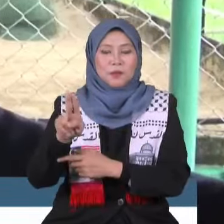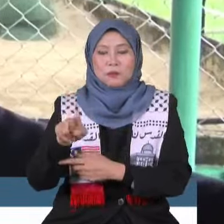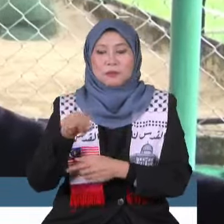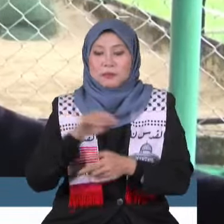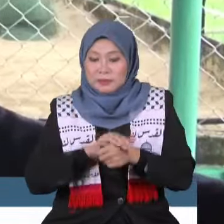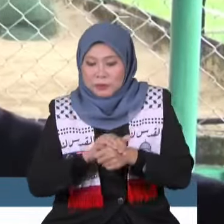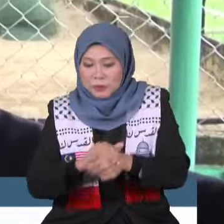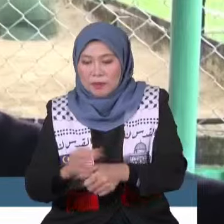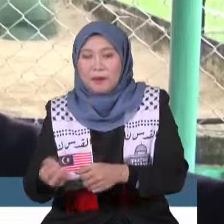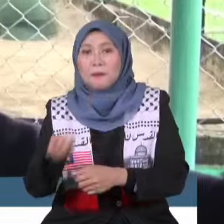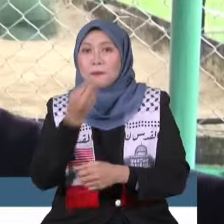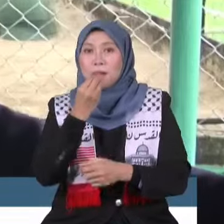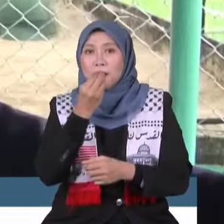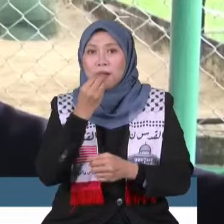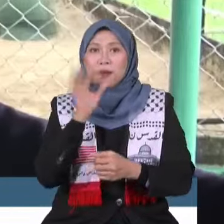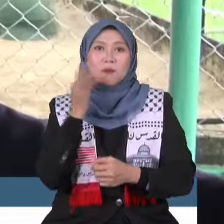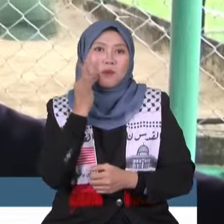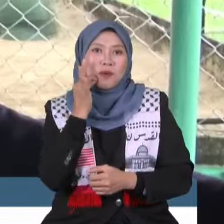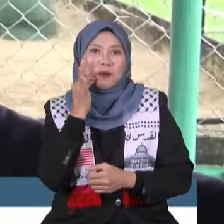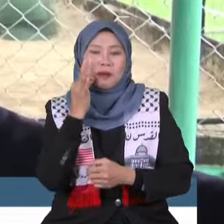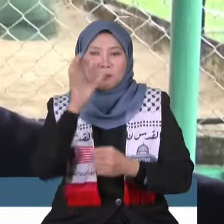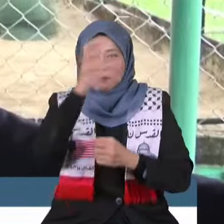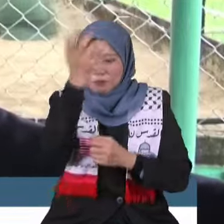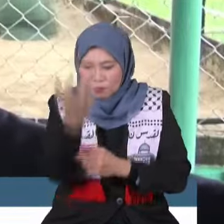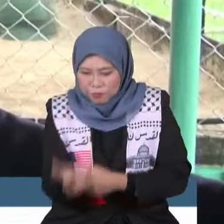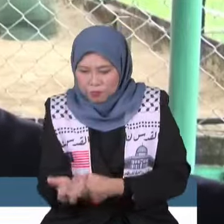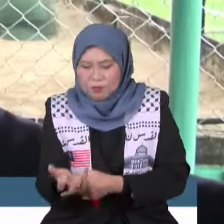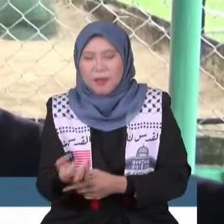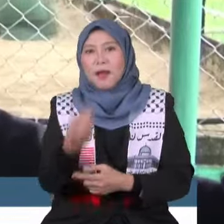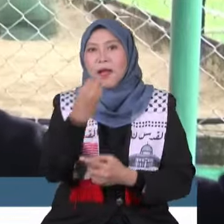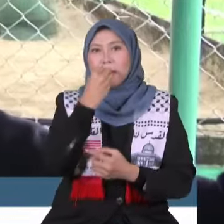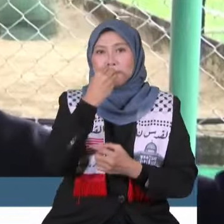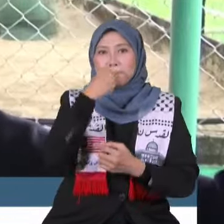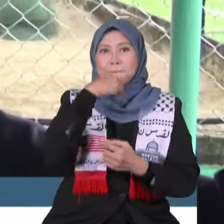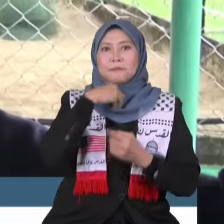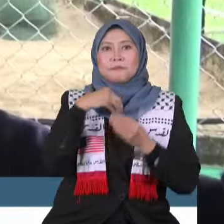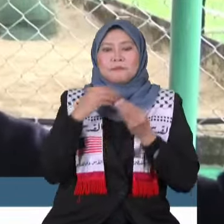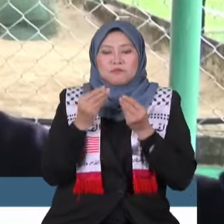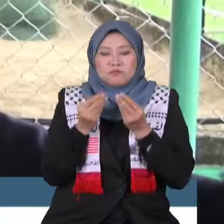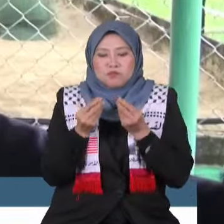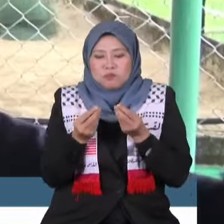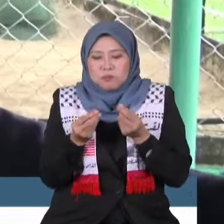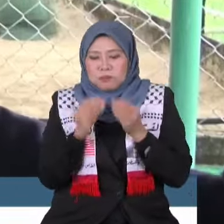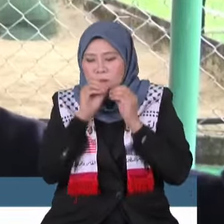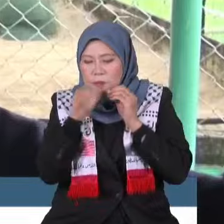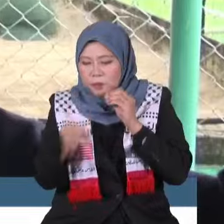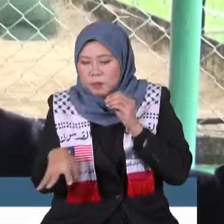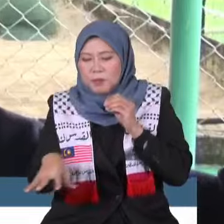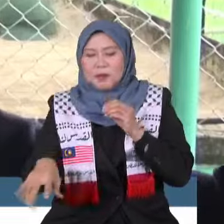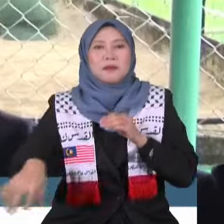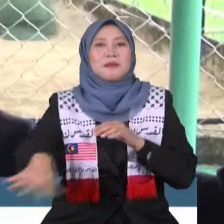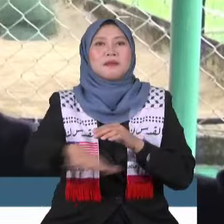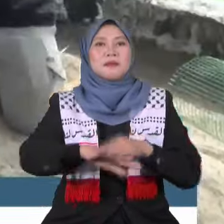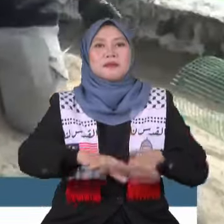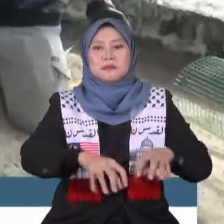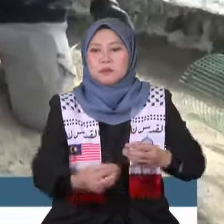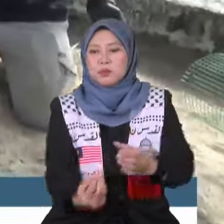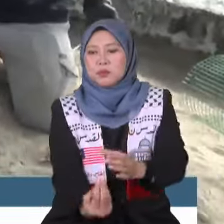yang terjatuh ke dalam sungai, mereka berkumuh dan biji-biji akan tertanam dengan sendirinya di dalam